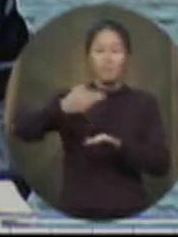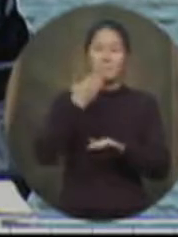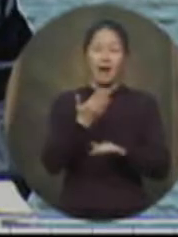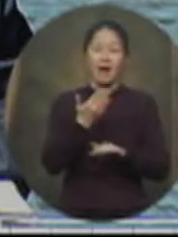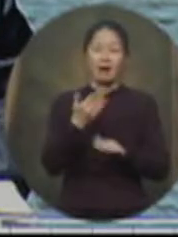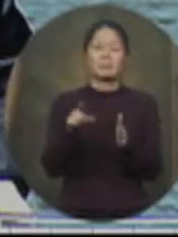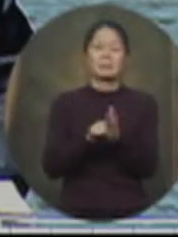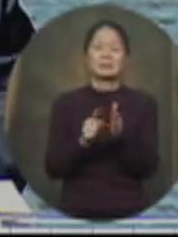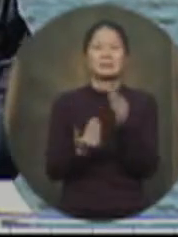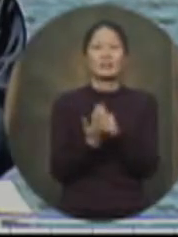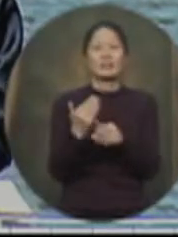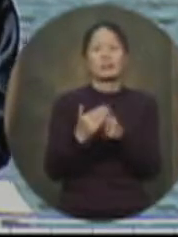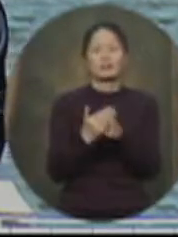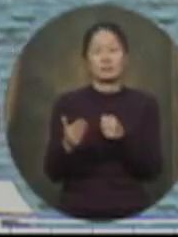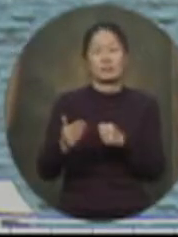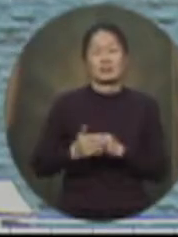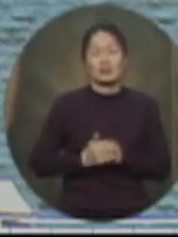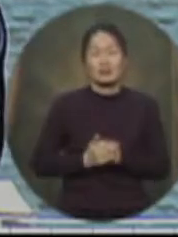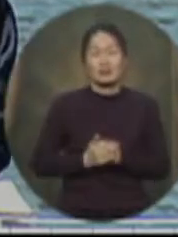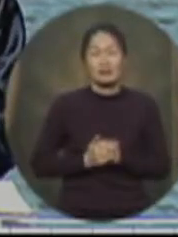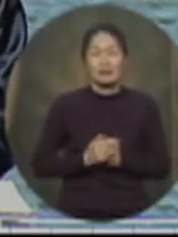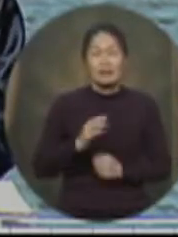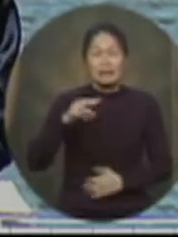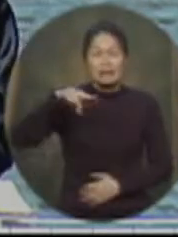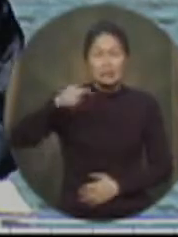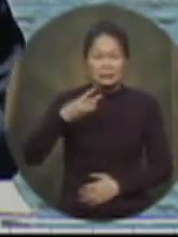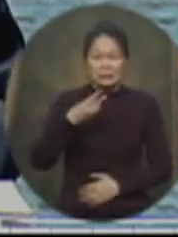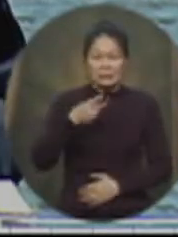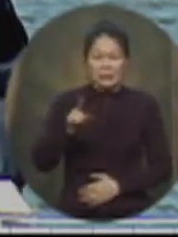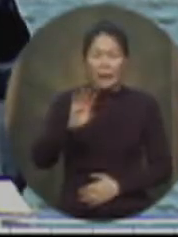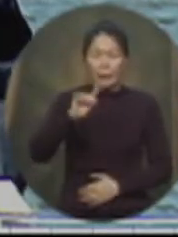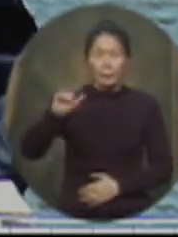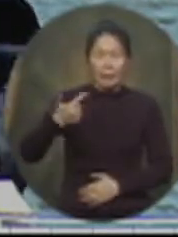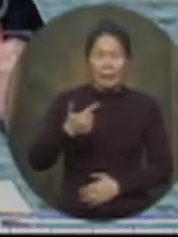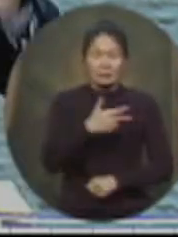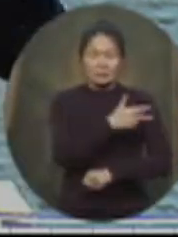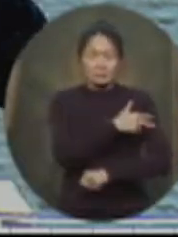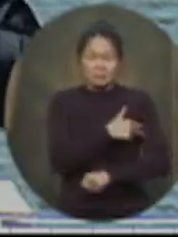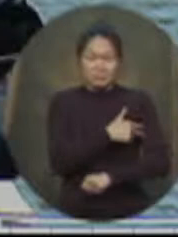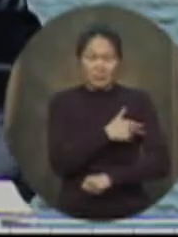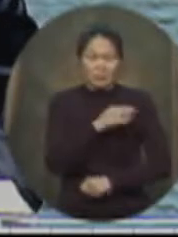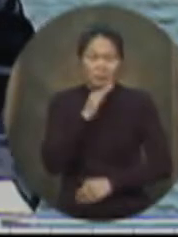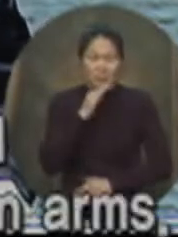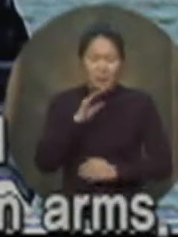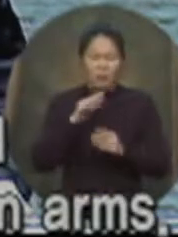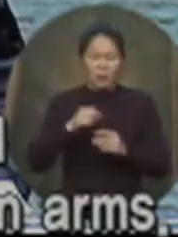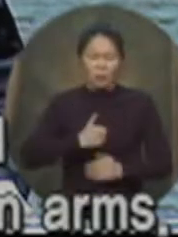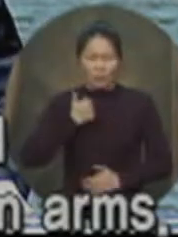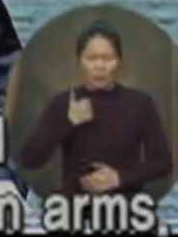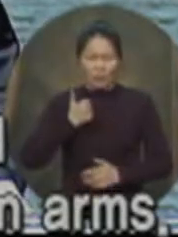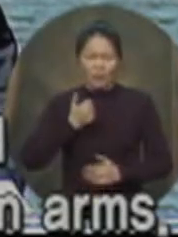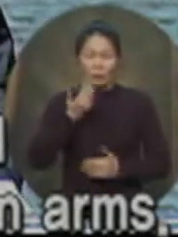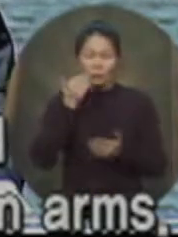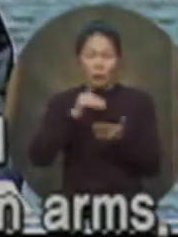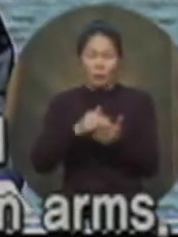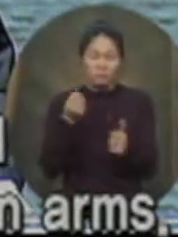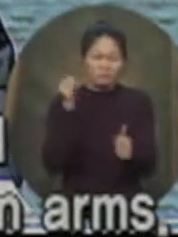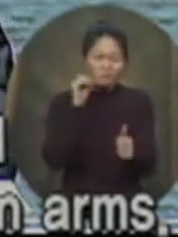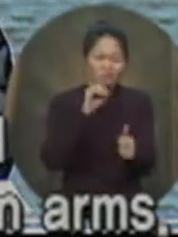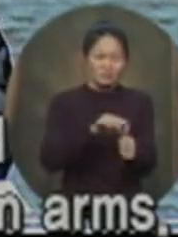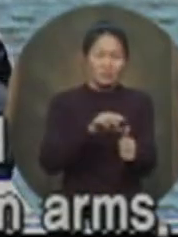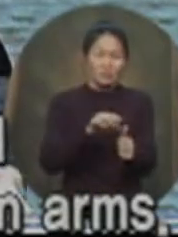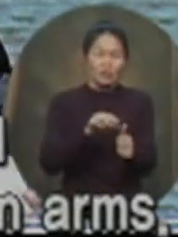때문이죠 스데반이 잔뜩 화가 난 사람들이 돈을 던져 자기를 죽이려고 할때 돌에 맞아